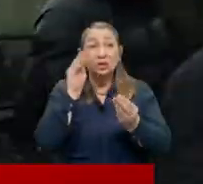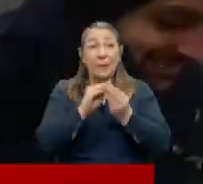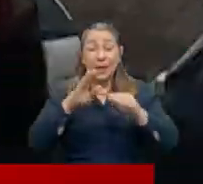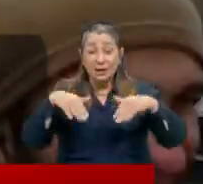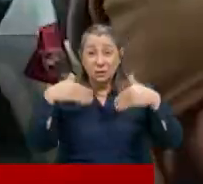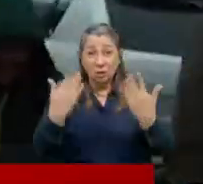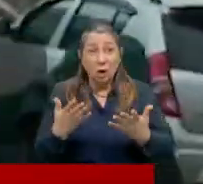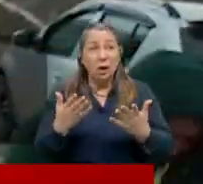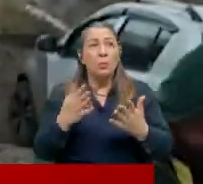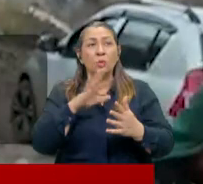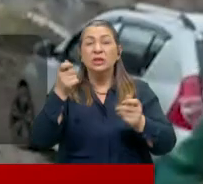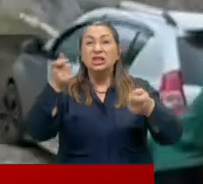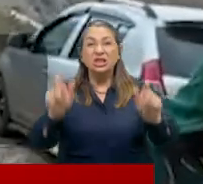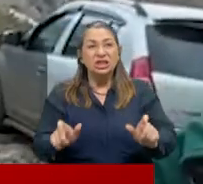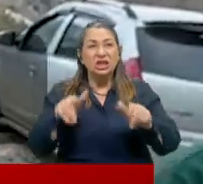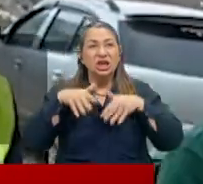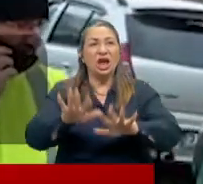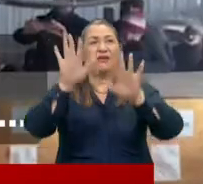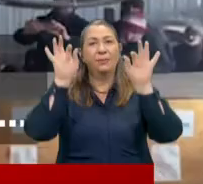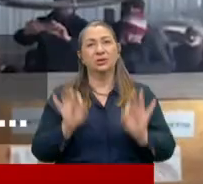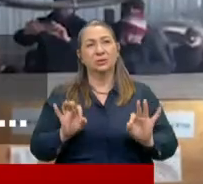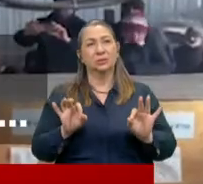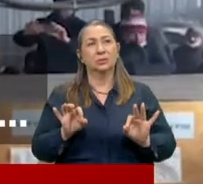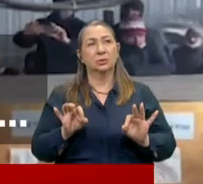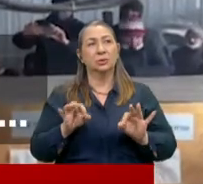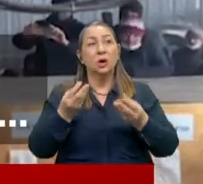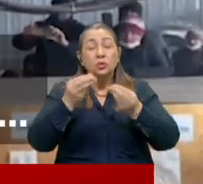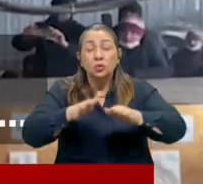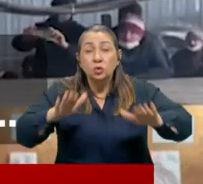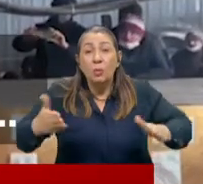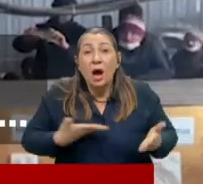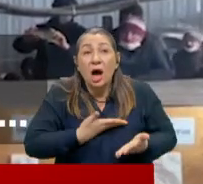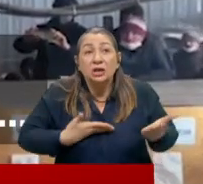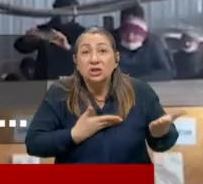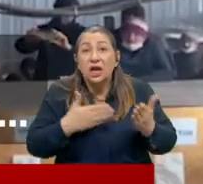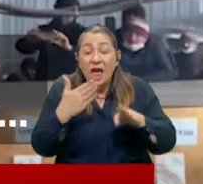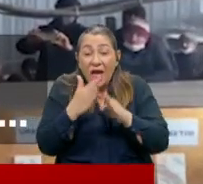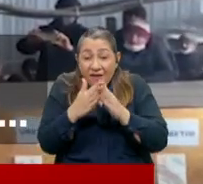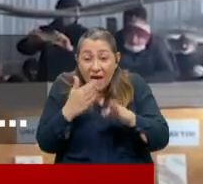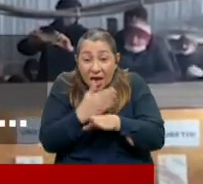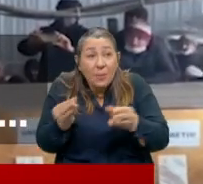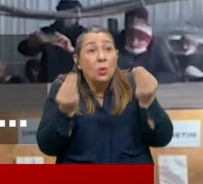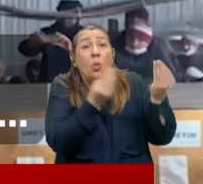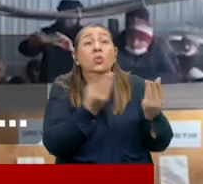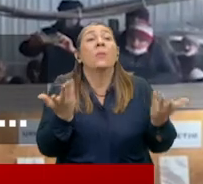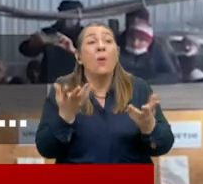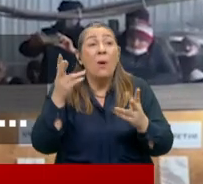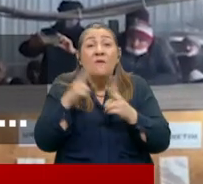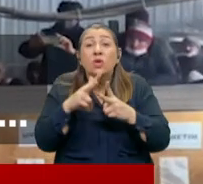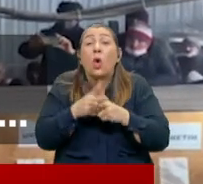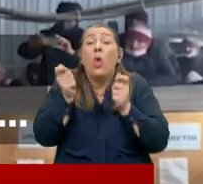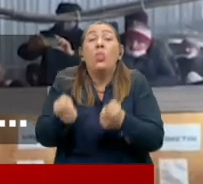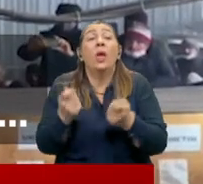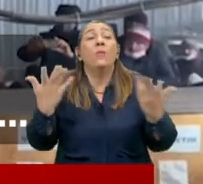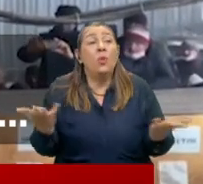zamlardan sonra bütün işçiler greve başladı. Ya çoluğum çocuğum aç, eve ekmek götüremiyorum, faturayı